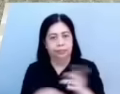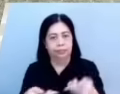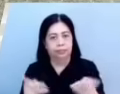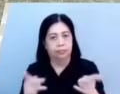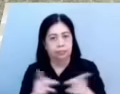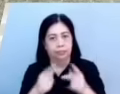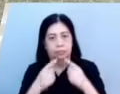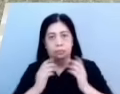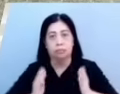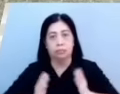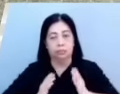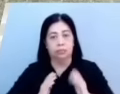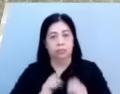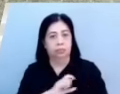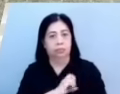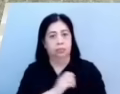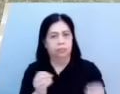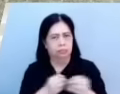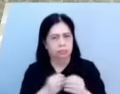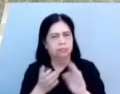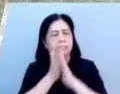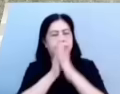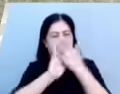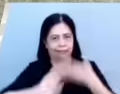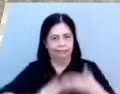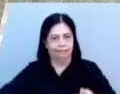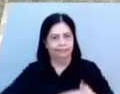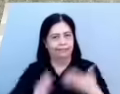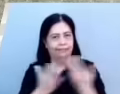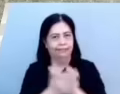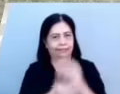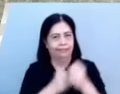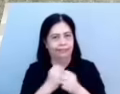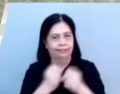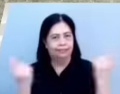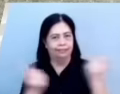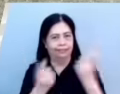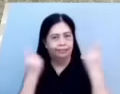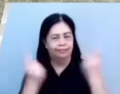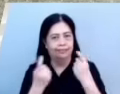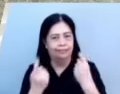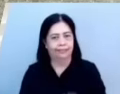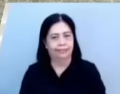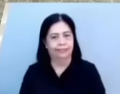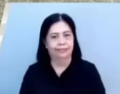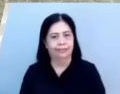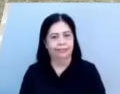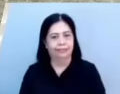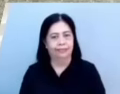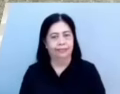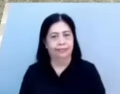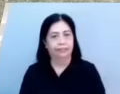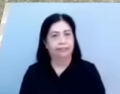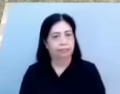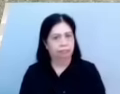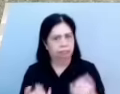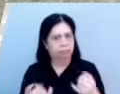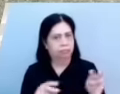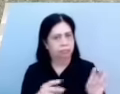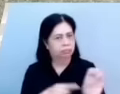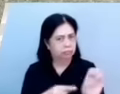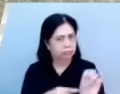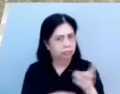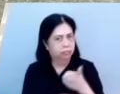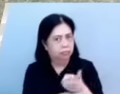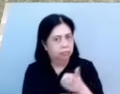Police Office, generally peaceful ang naging pagsalubong ng bagong taon. At ngunit nakaantabay naman sila sa para